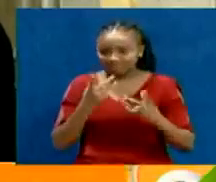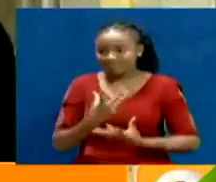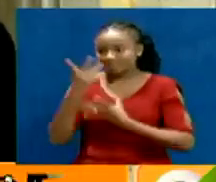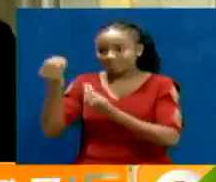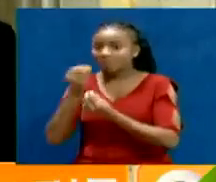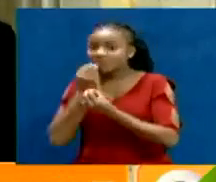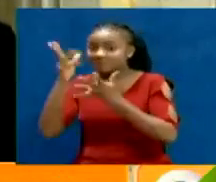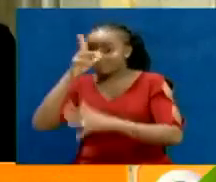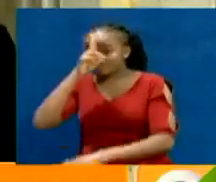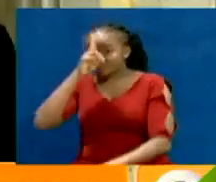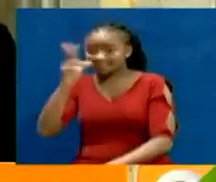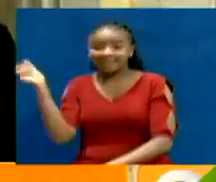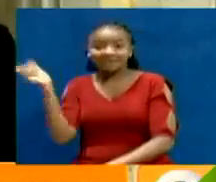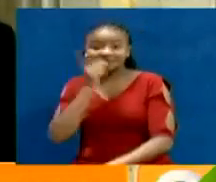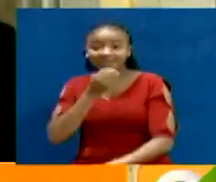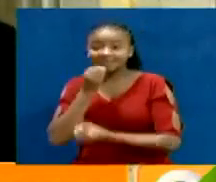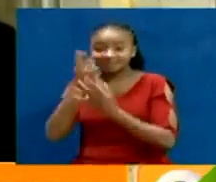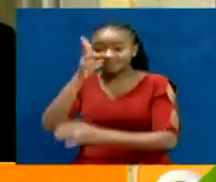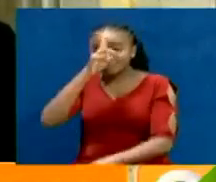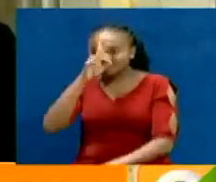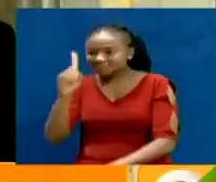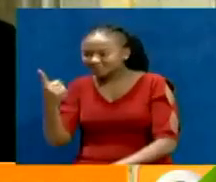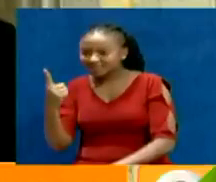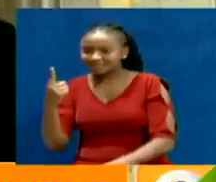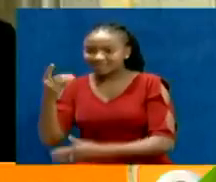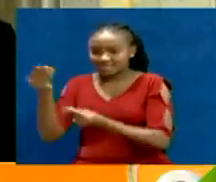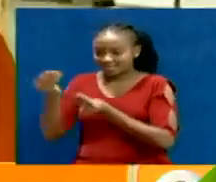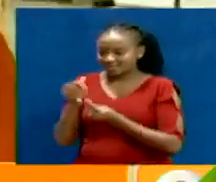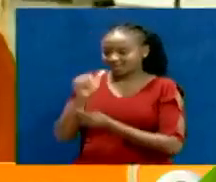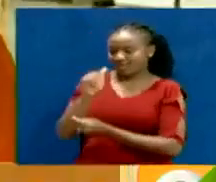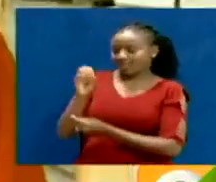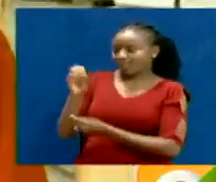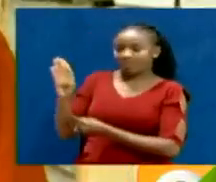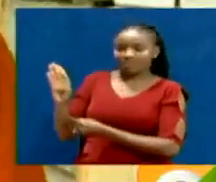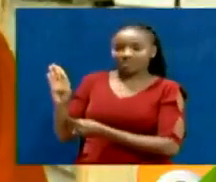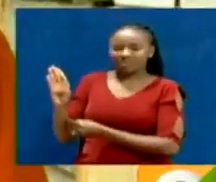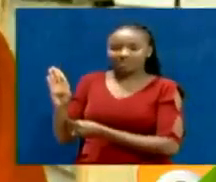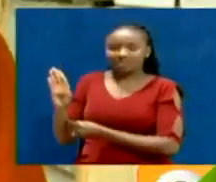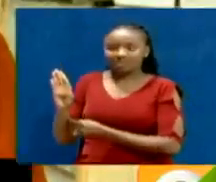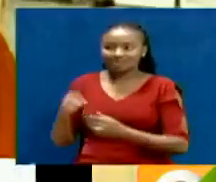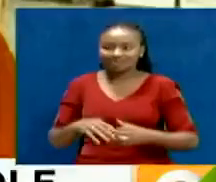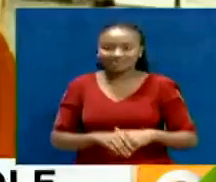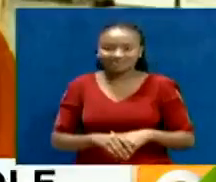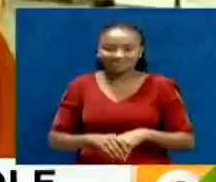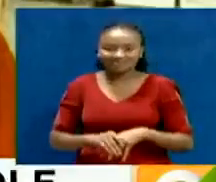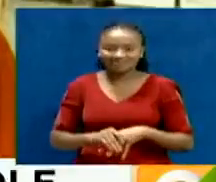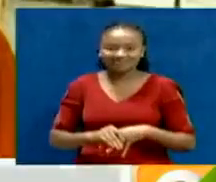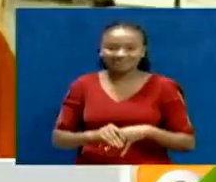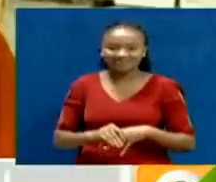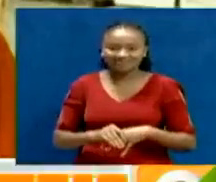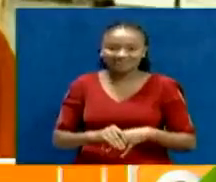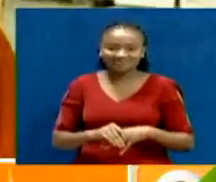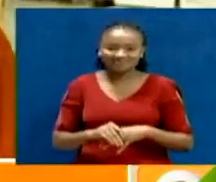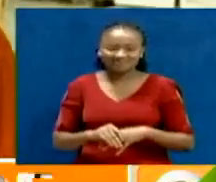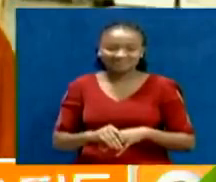report. Nikaenda nikareport police station ya kwanza, nikapewa AOB. So I was shocked baka saa tatu usiku. Hatuna